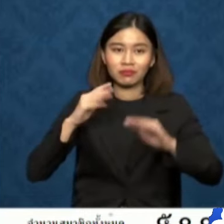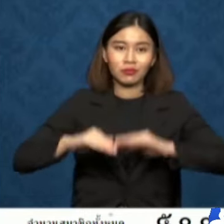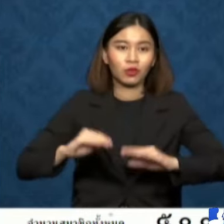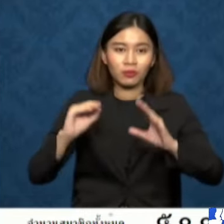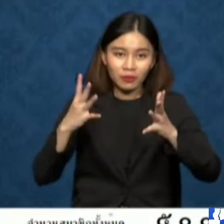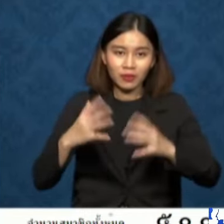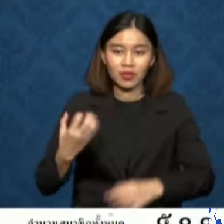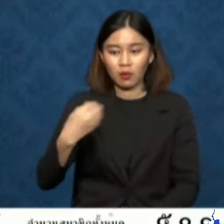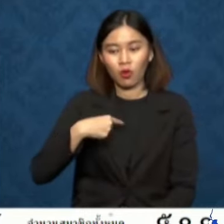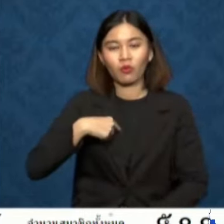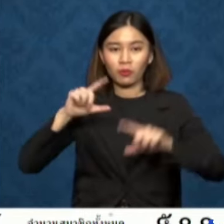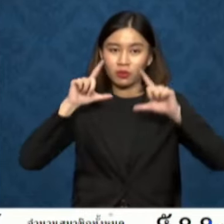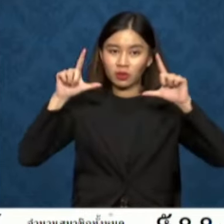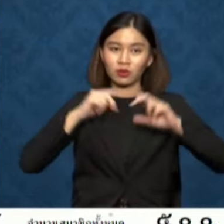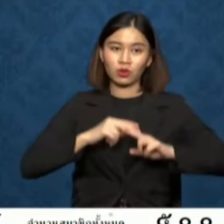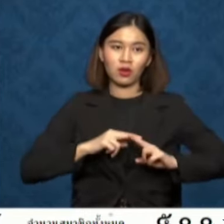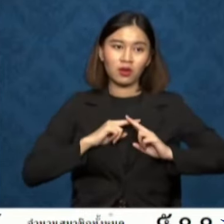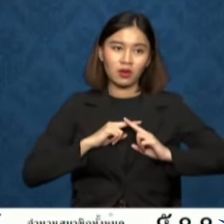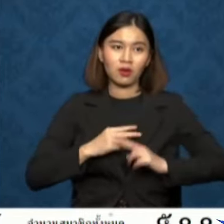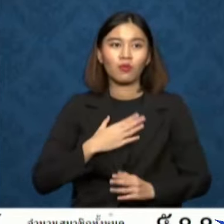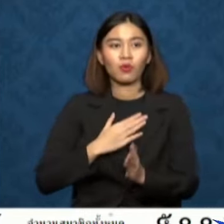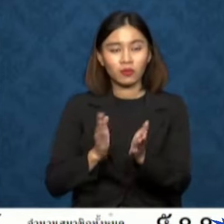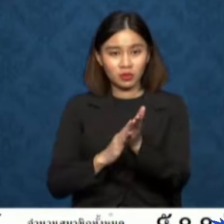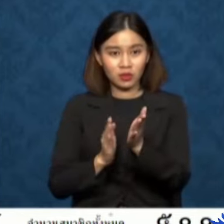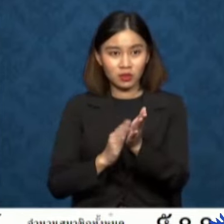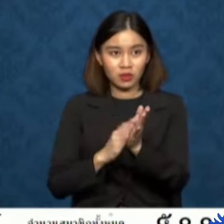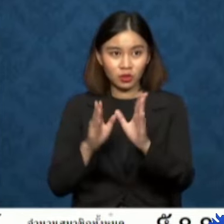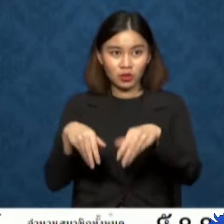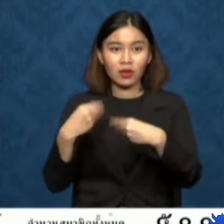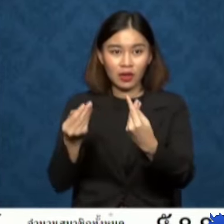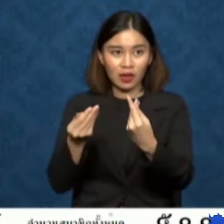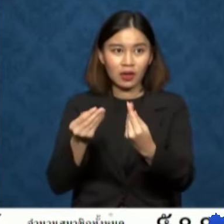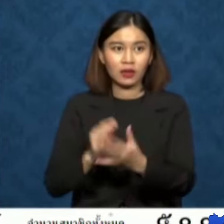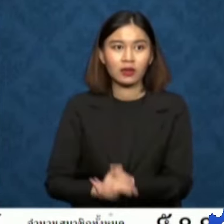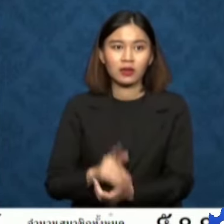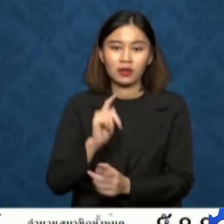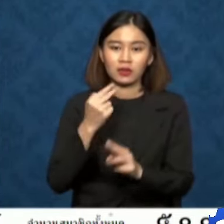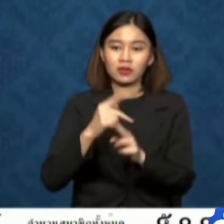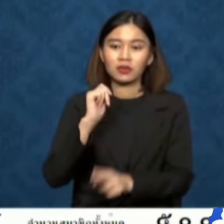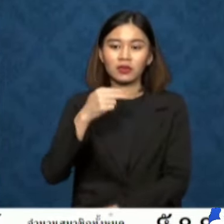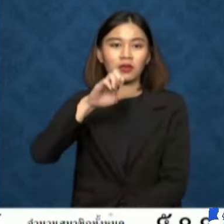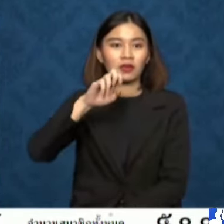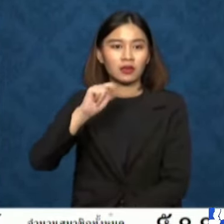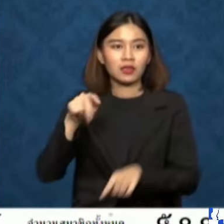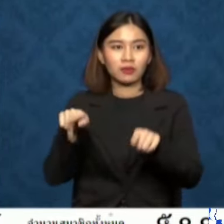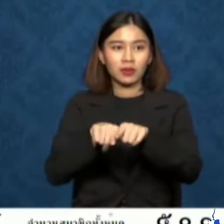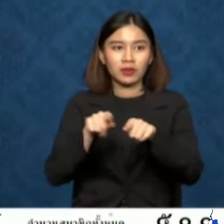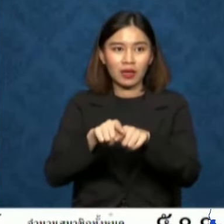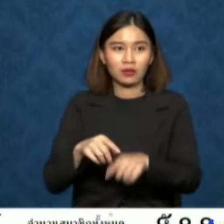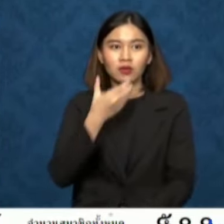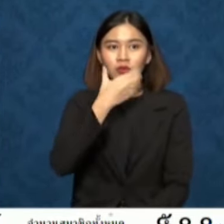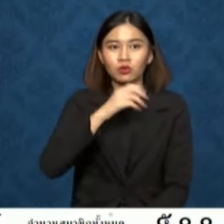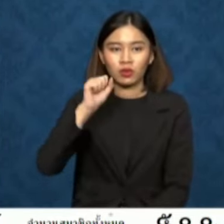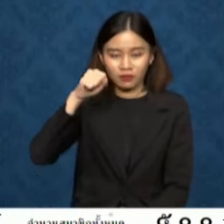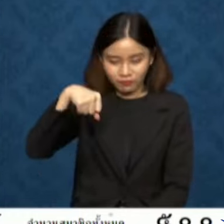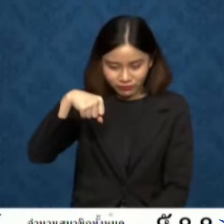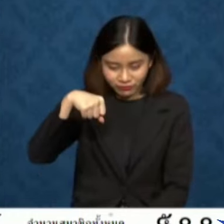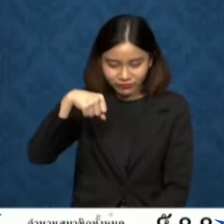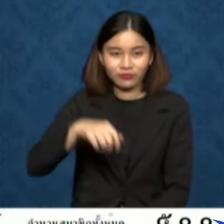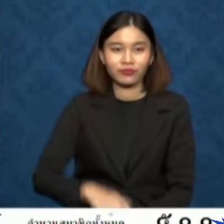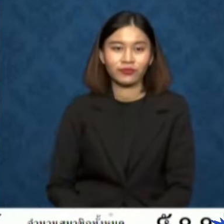เคลมอีกรฮะนี่ผมต้องชื่นชมท่านอนุทินนะครับคนละทินเหมือนกันแต่พยักหน้านะครับแต่ท่านสุทินนี่ก้มหน้าอย่างเดียว